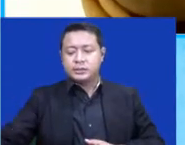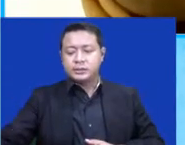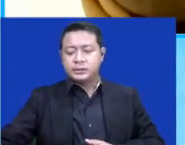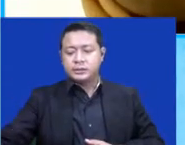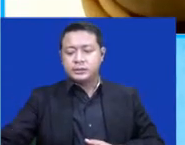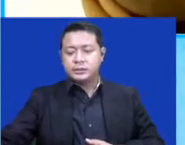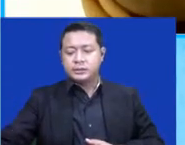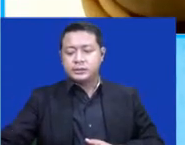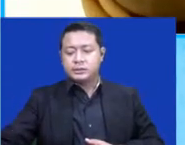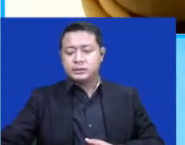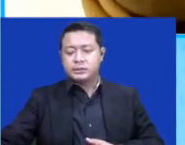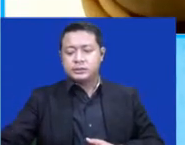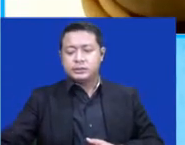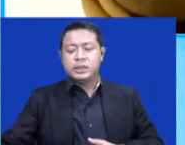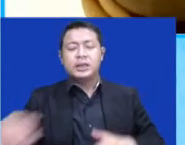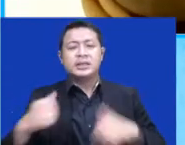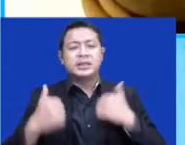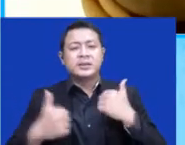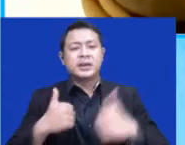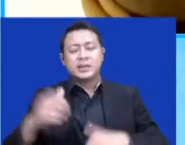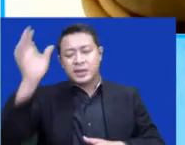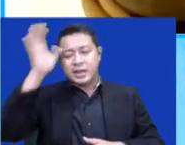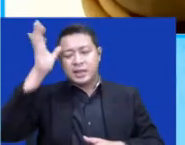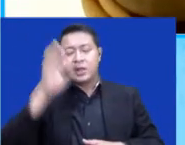gini tapi saya gak ngerti Pak Budi ngomong apa.